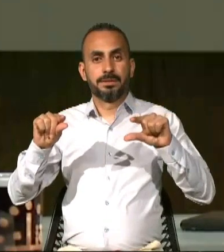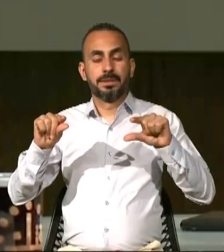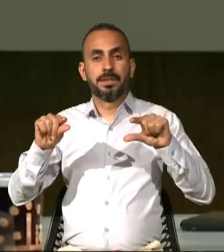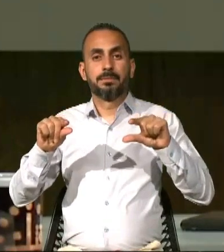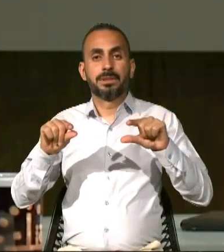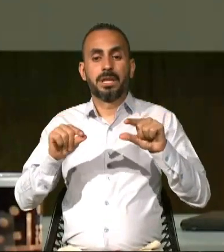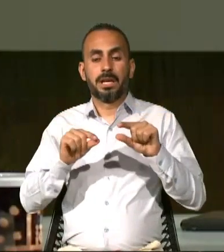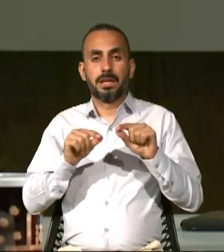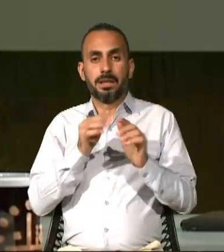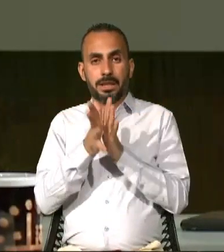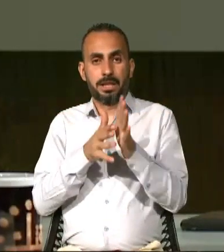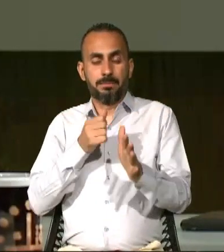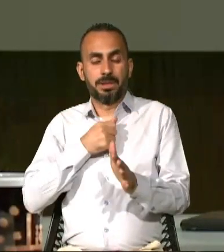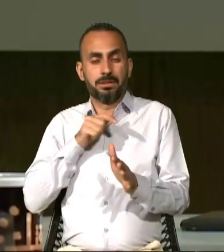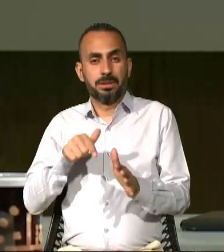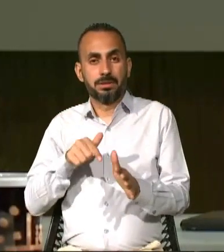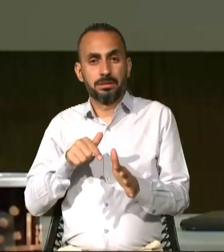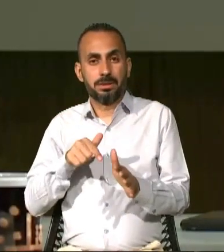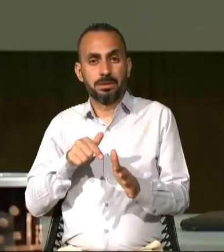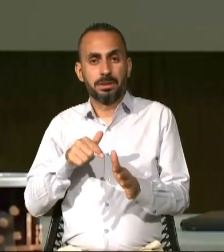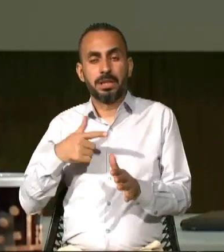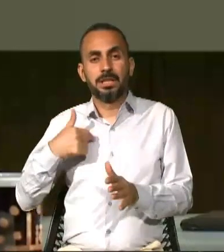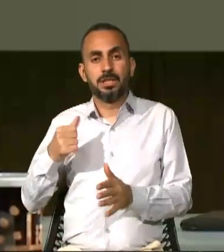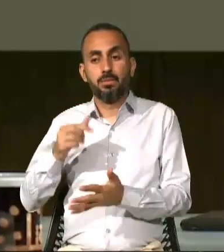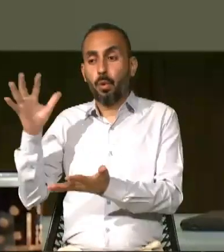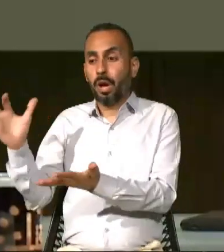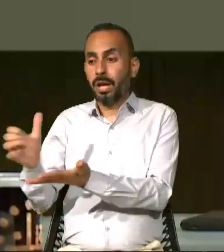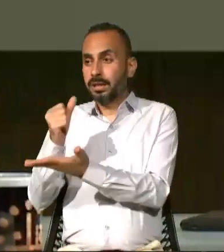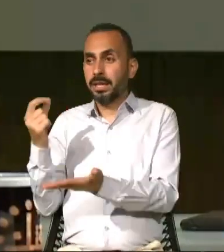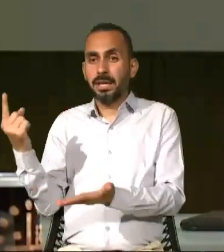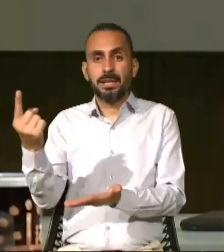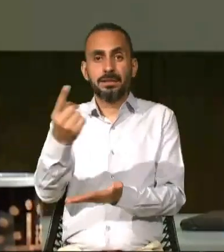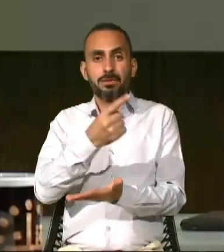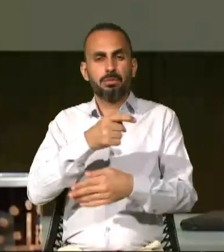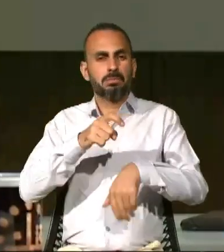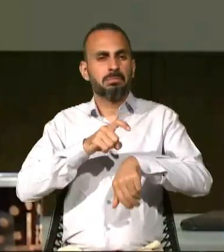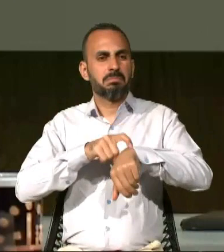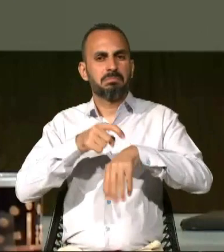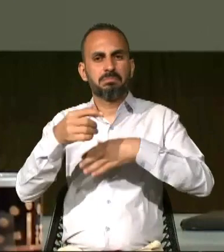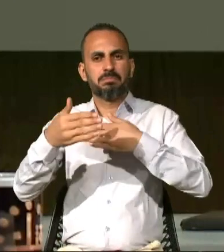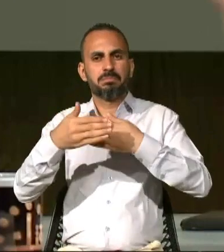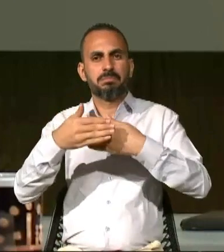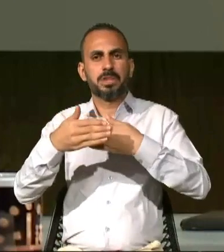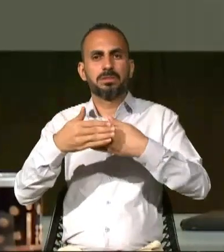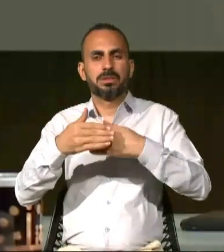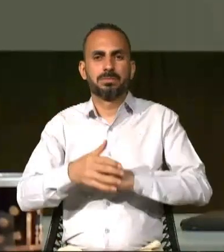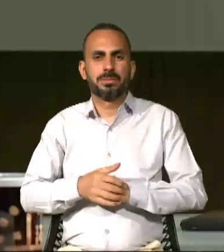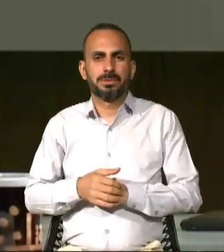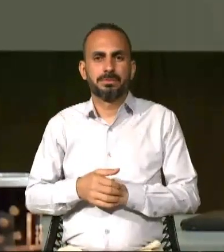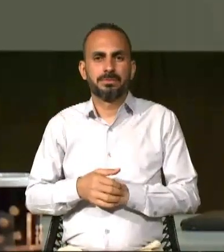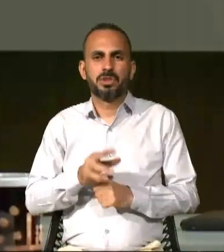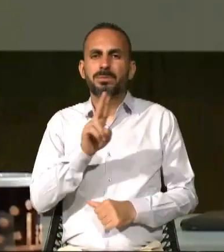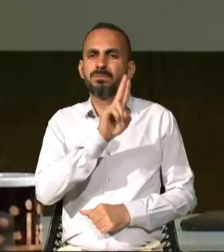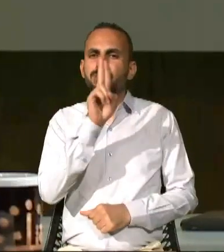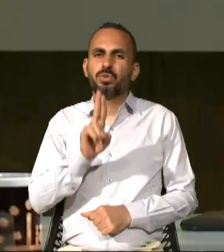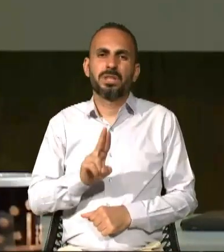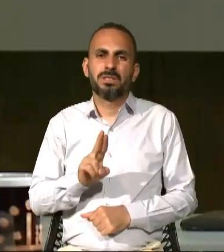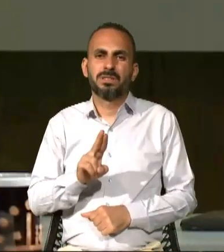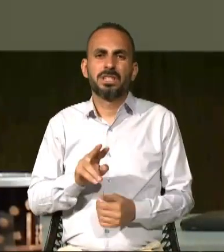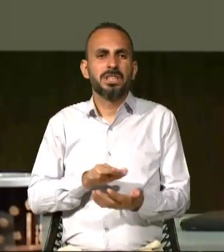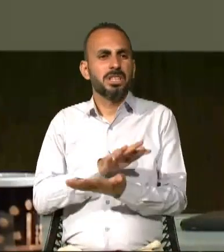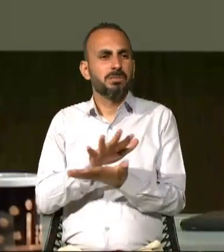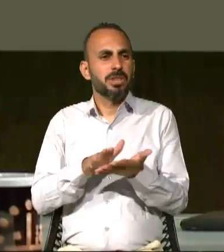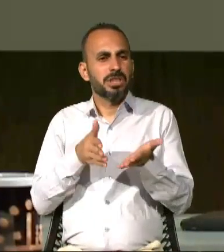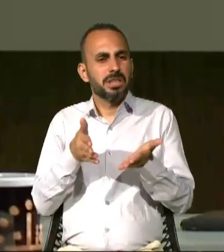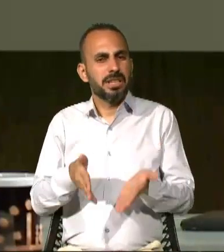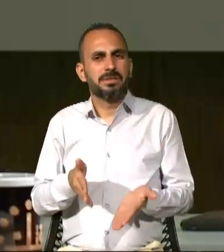تقترب. يس. طب الاحداث اللي بتمر دي حوالينا والبهدله اللي احنا فيها دي، انا